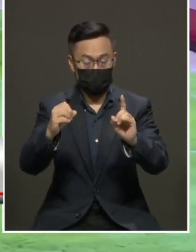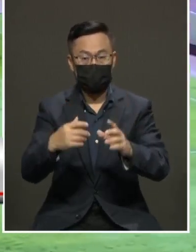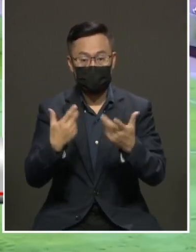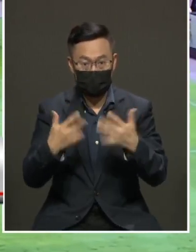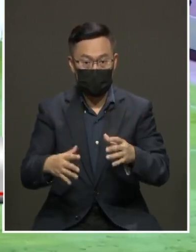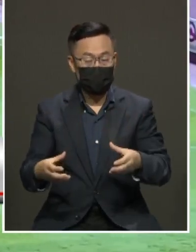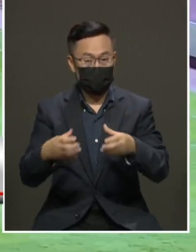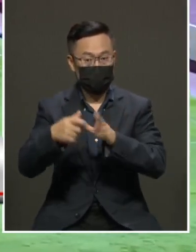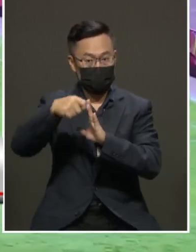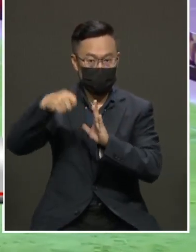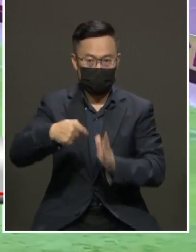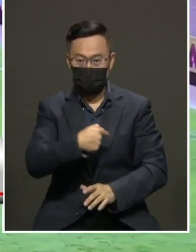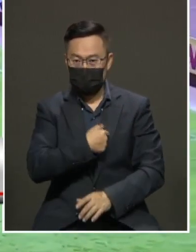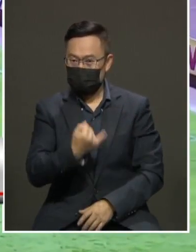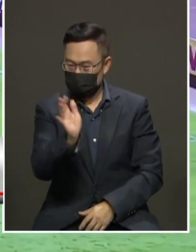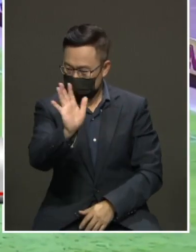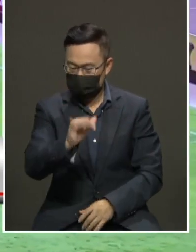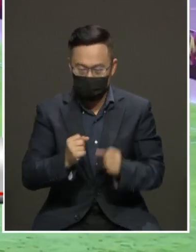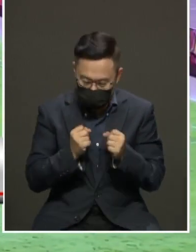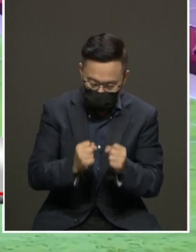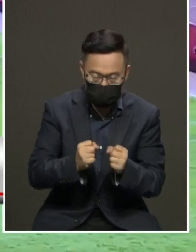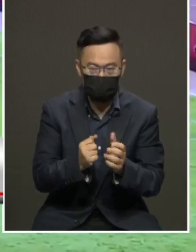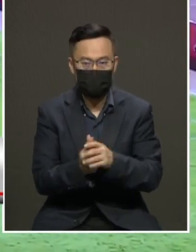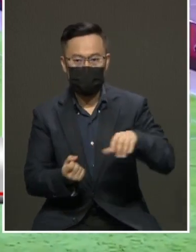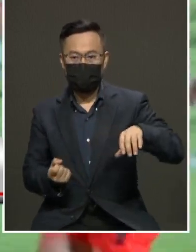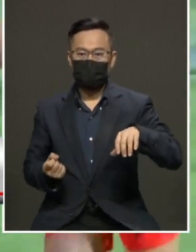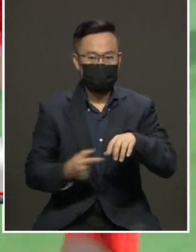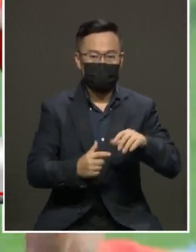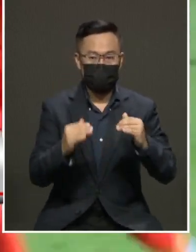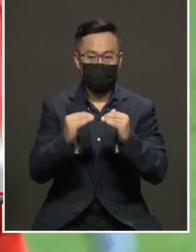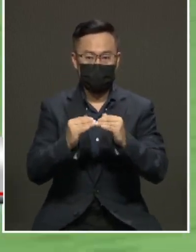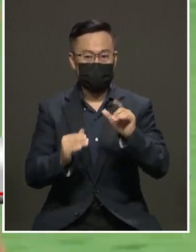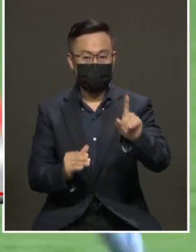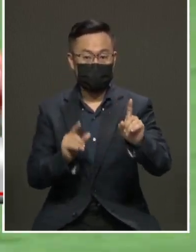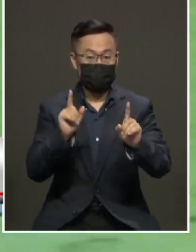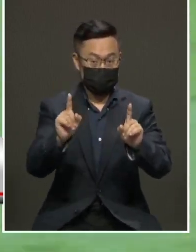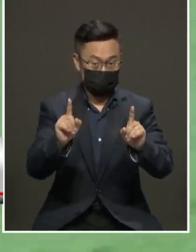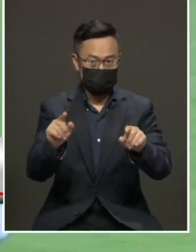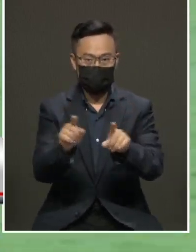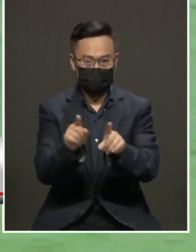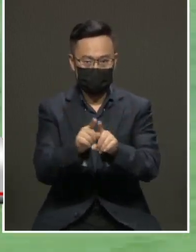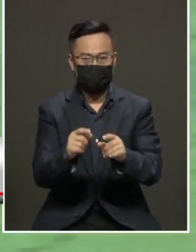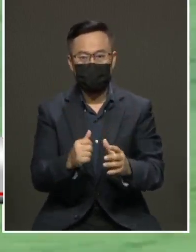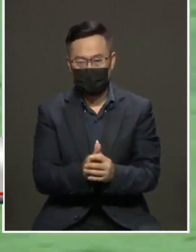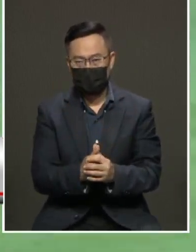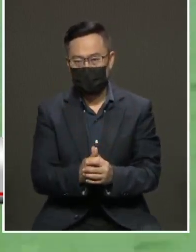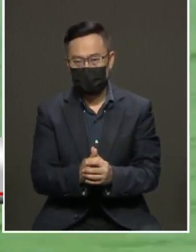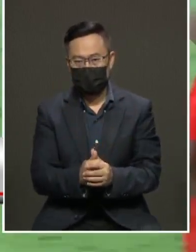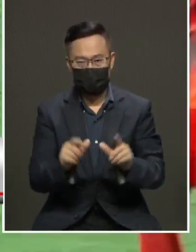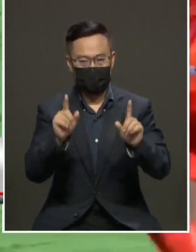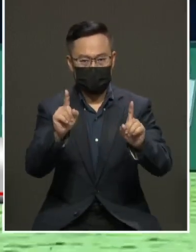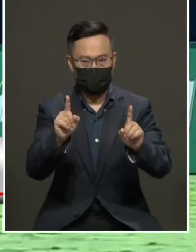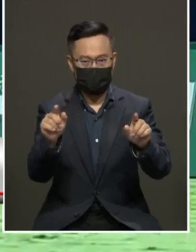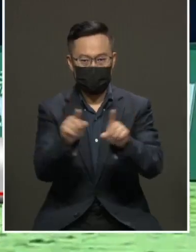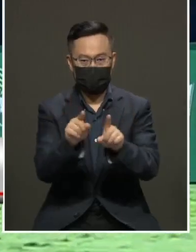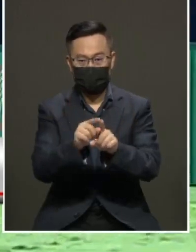คราชนะคะเจ้าบ้านไม่ยอมค่ะถัดมาเพียงแค่5นาทีได้ประตูตามตีเสมอลูกนี้เป็นการกระดกบอลที่สวยมากๆของอามานี่อากินาโดน